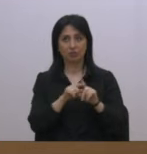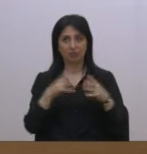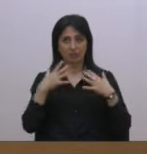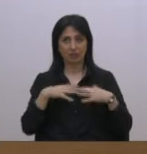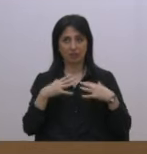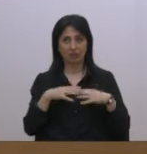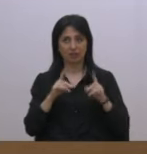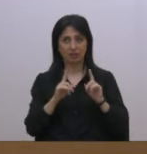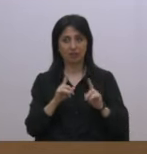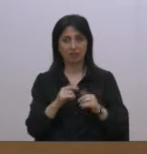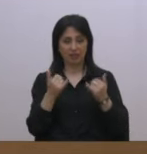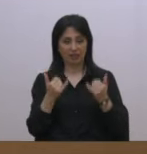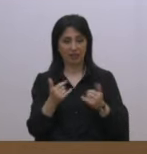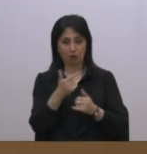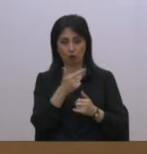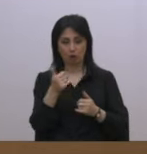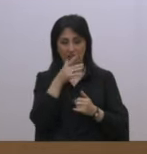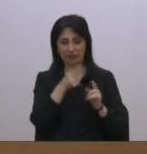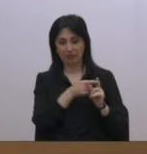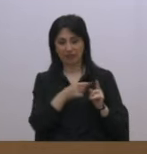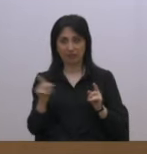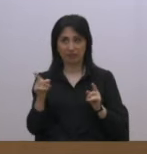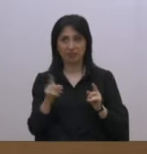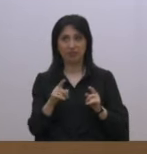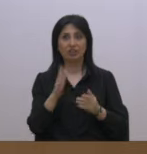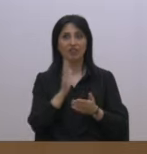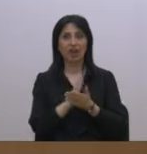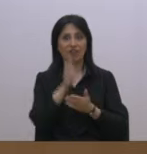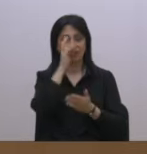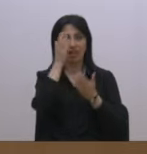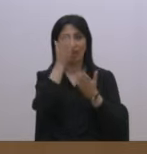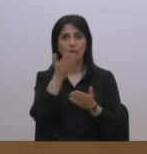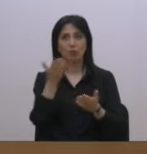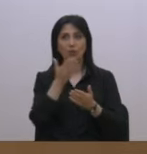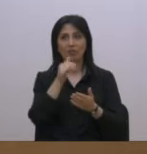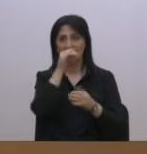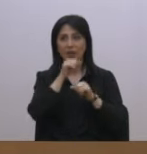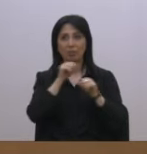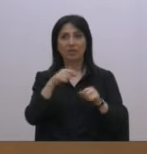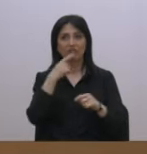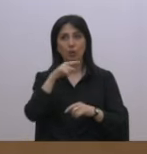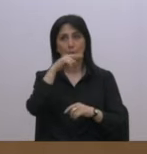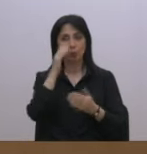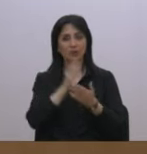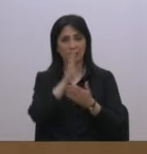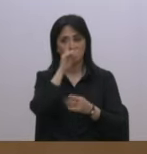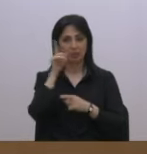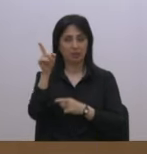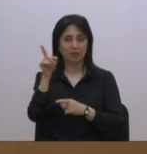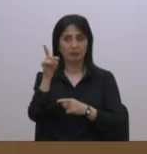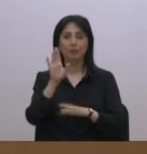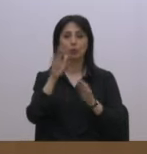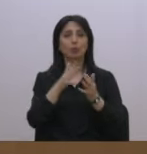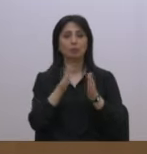ტანსაცმლით. და დღეს 21 წლის თავზე გვყავს ხელისუფლება, რომელიც ვერ ბედავს თქვას, რომ რუსეთი არის მტერი.